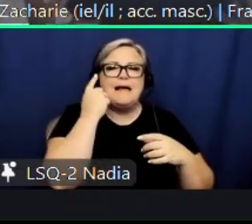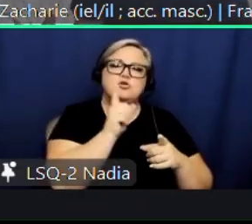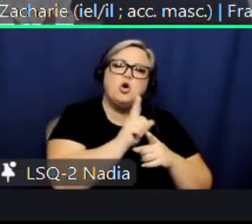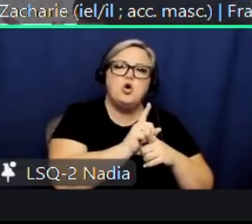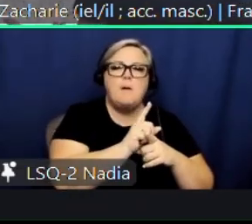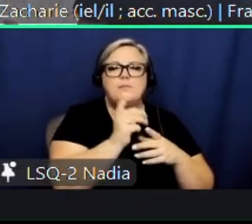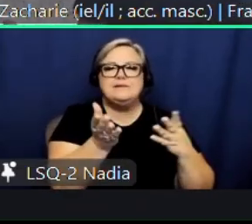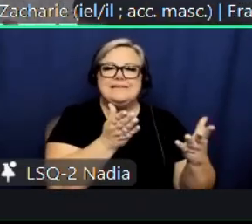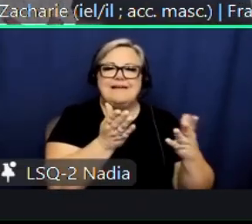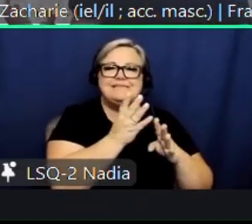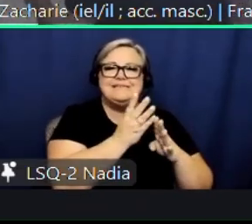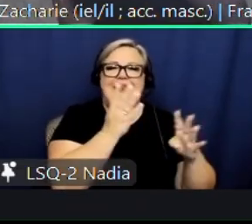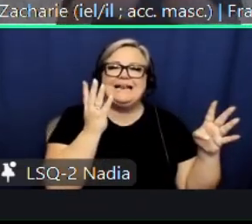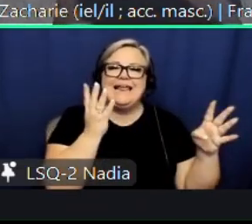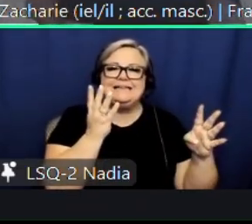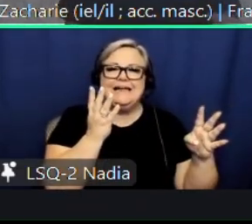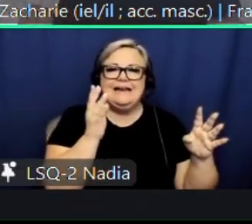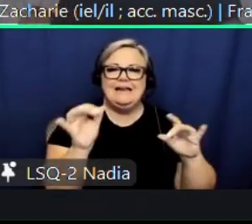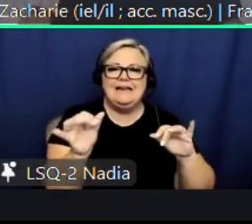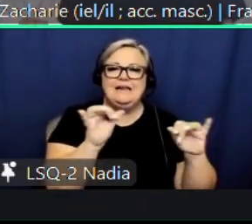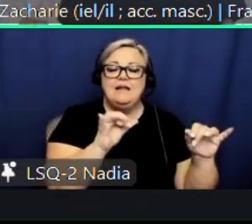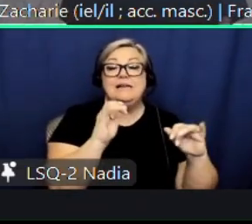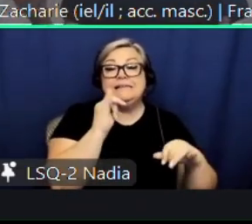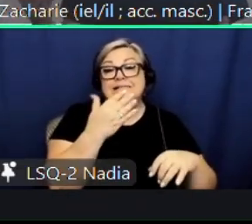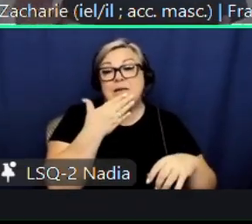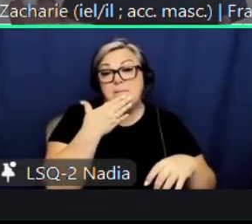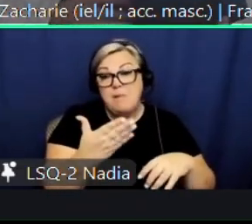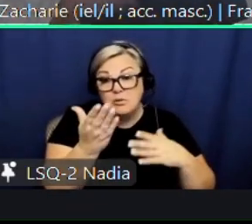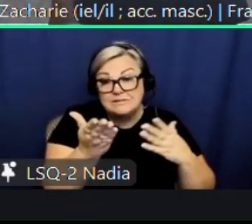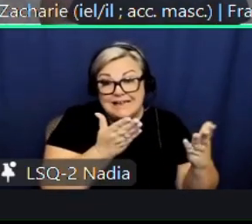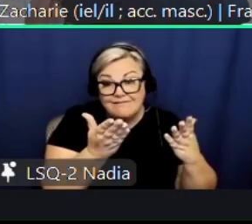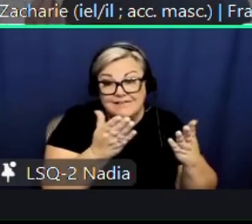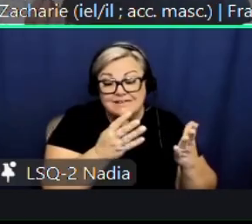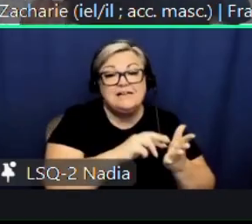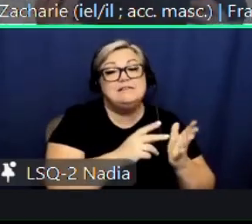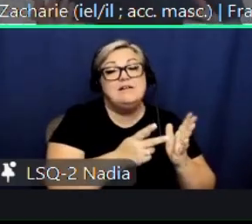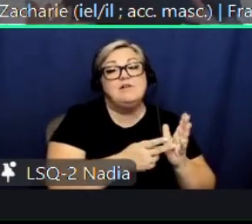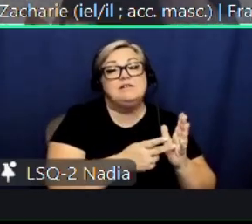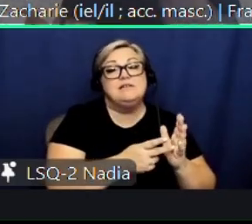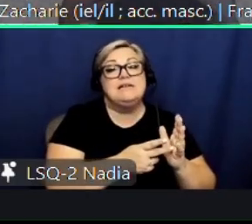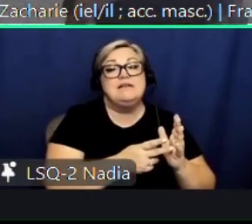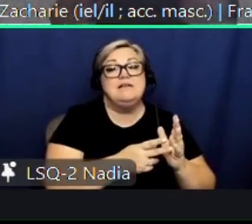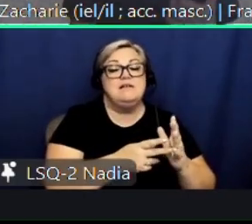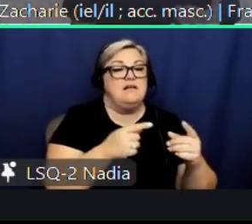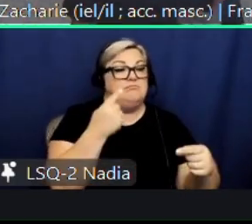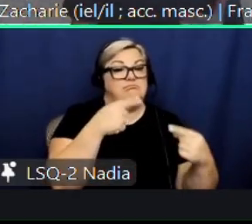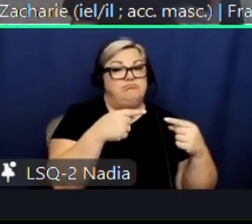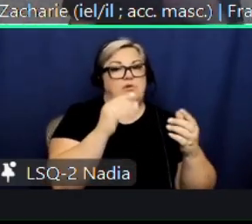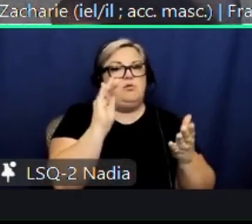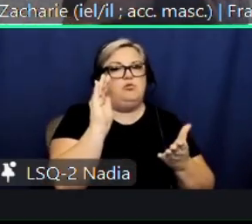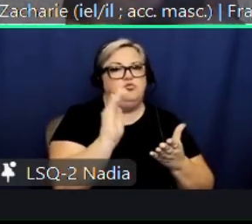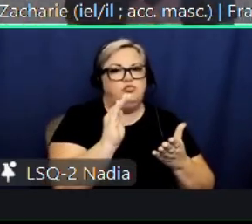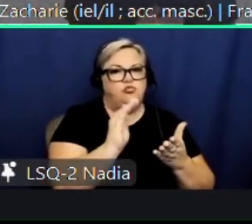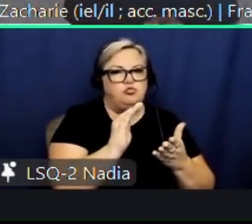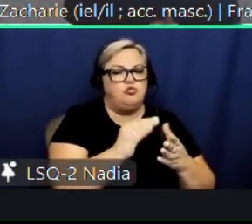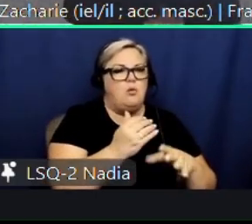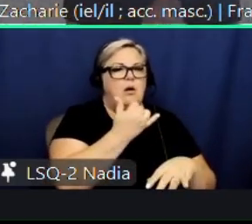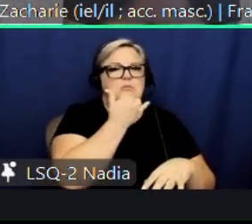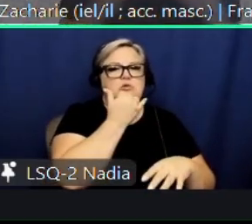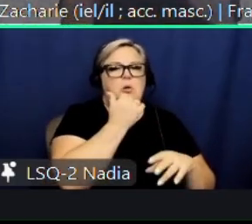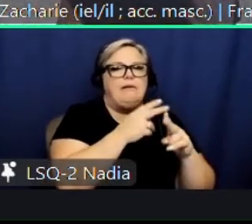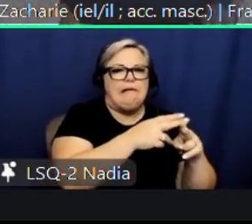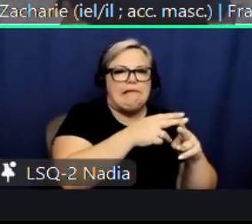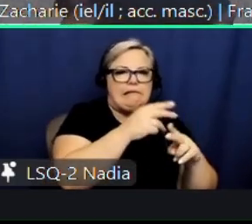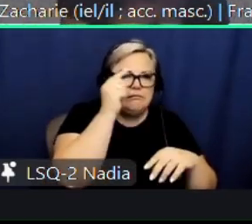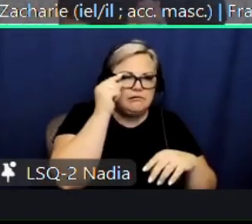un service à la clientèle, un bon service à la clientèle inclut aussi de minimiser les frictions liées au mégenrage, aux